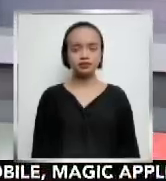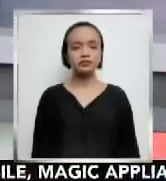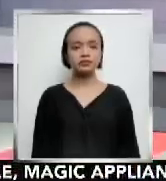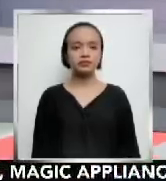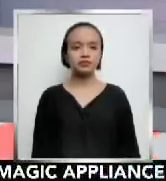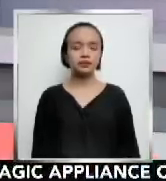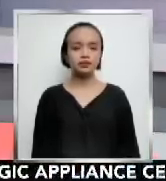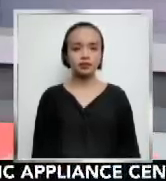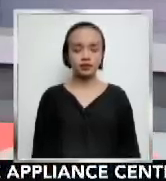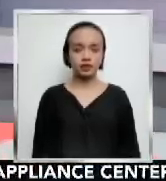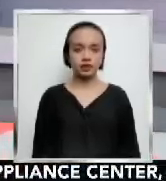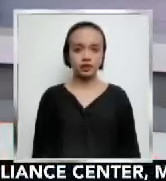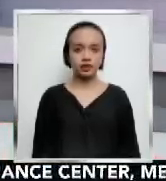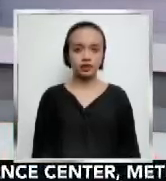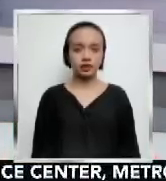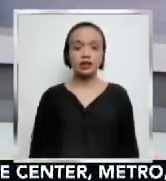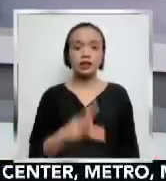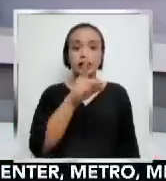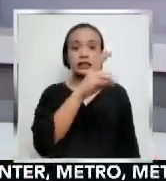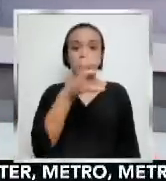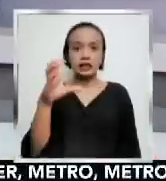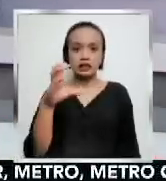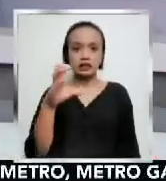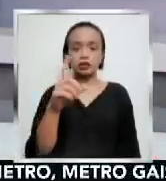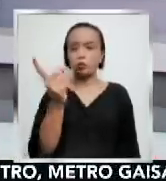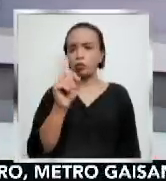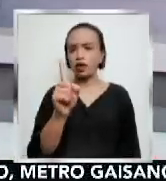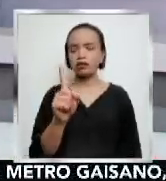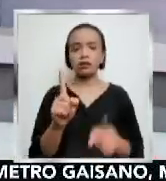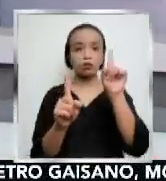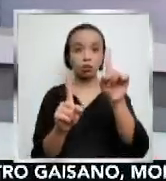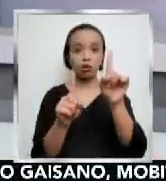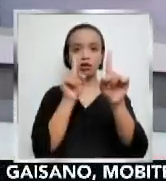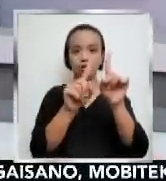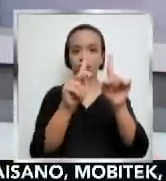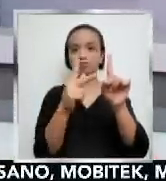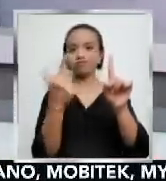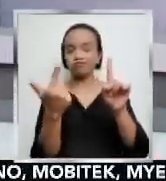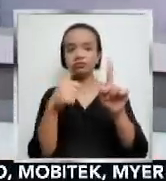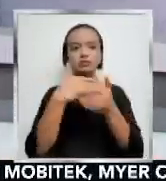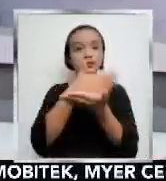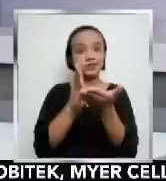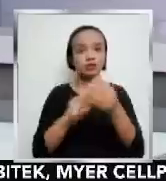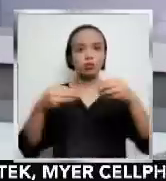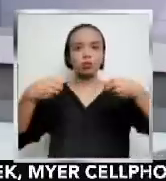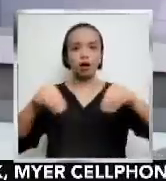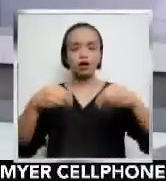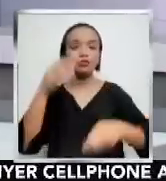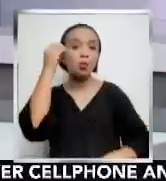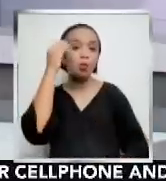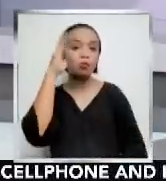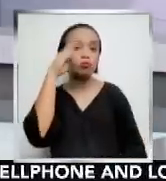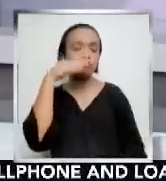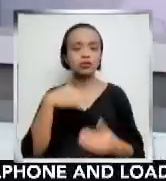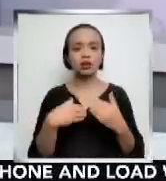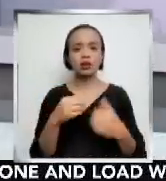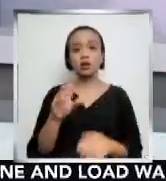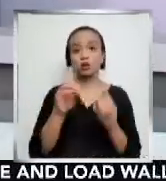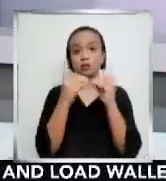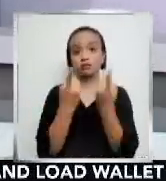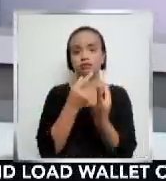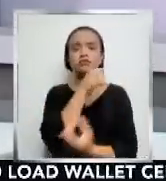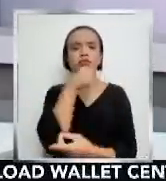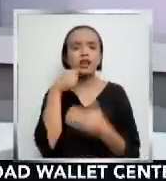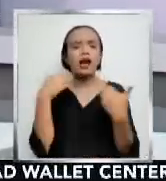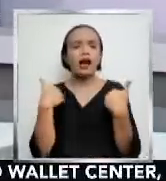Sumipa na po sa 600 piso ang kada kilo ng sibuyas sa ilang pamilihan. May plano na raw ang Agriculture Department para